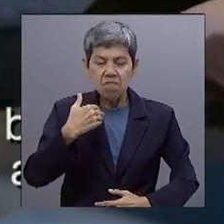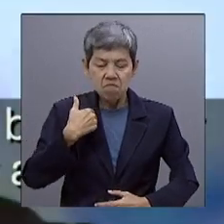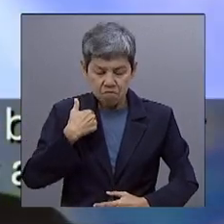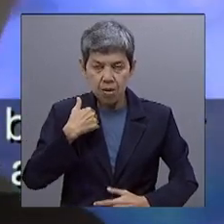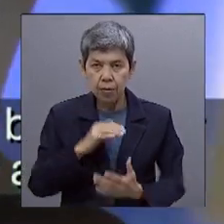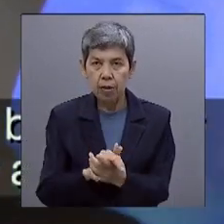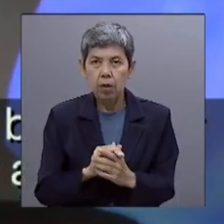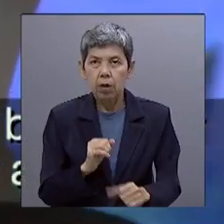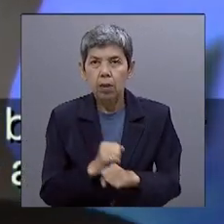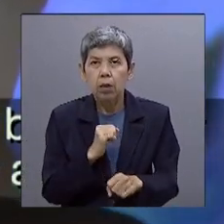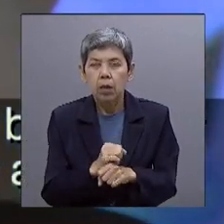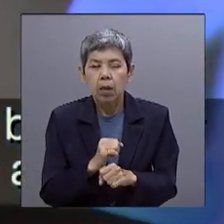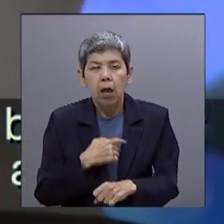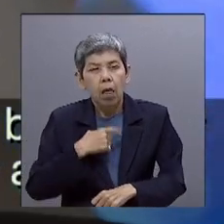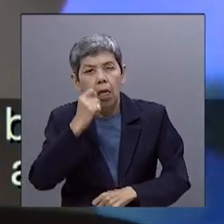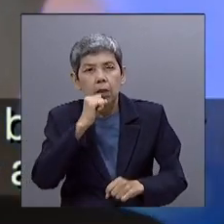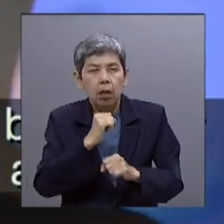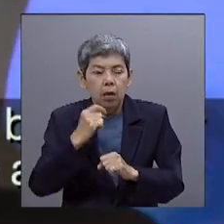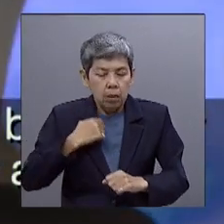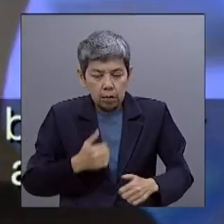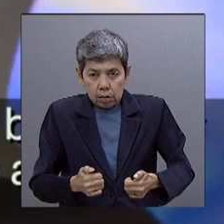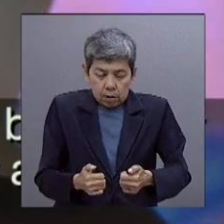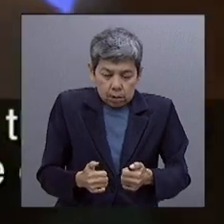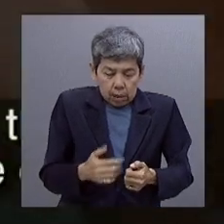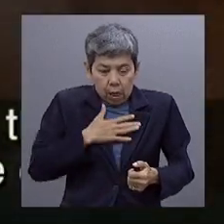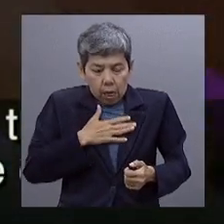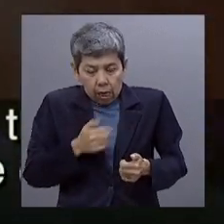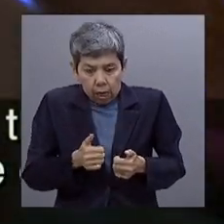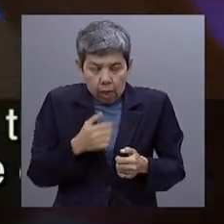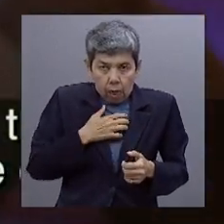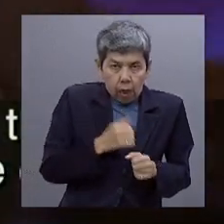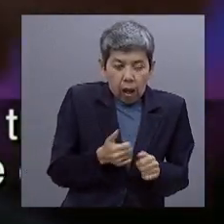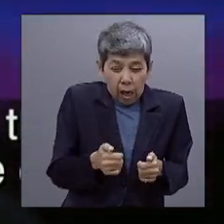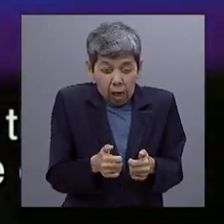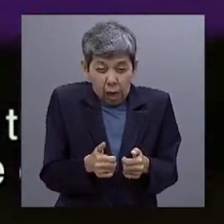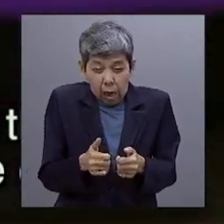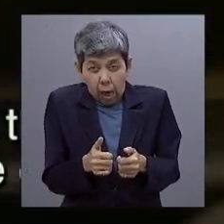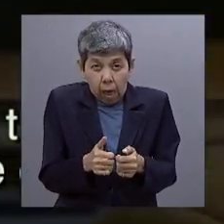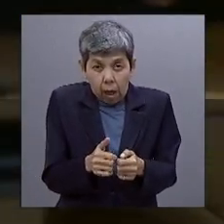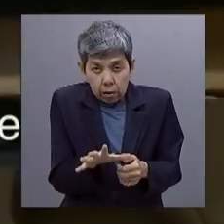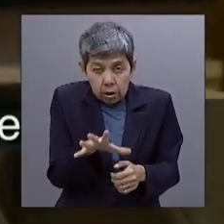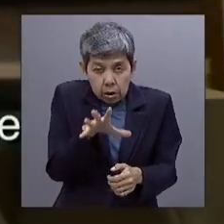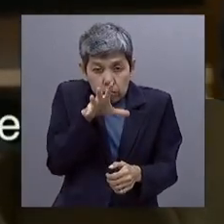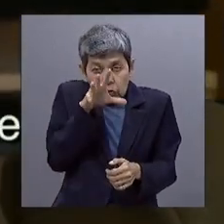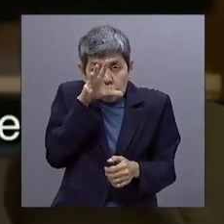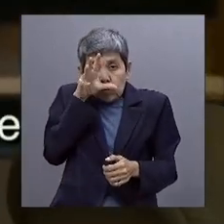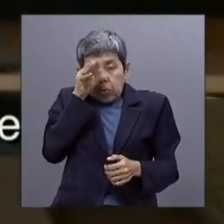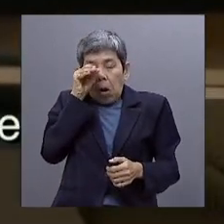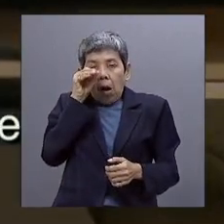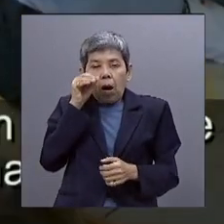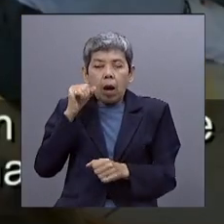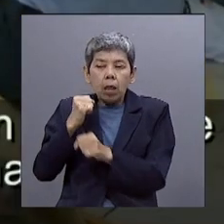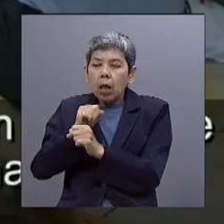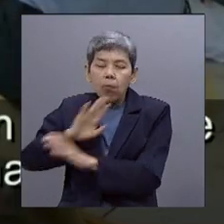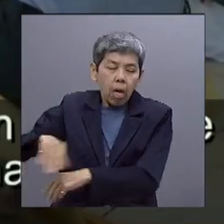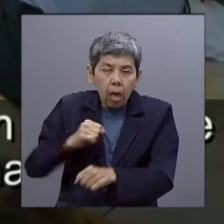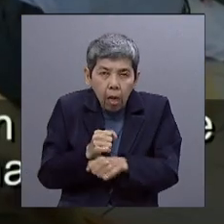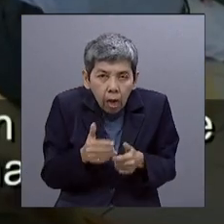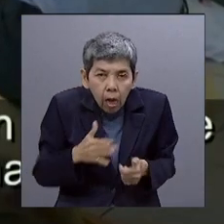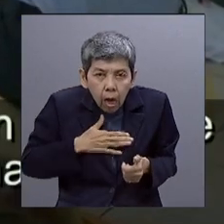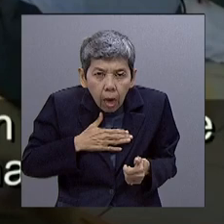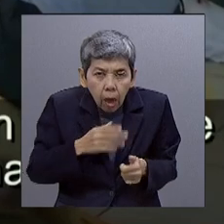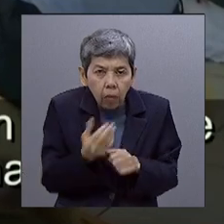ได้แก่ด้อยความสามารถในการควบคุมตัวเองจนทำให้การเล่นเกมกลายเป็นสิ่งที่สำคัญกว่ากิจวัตรประจำวันทั้งหมด